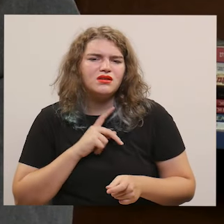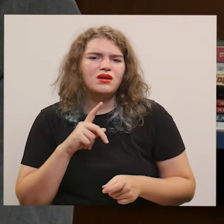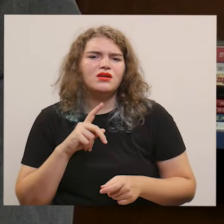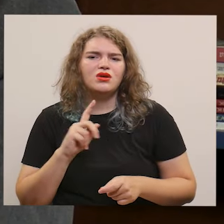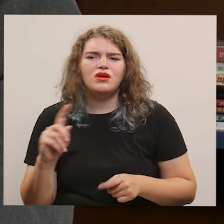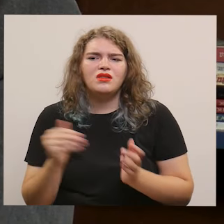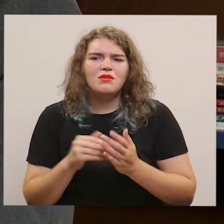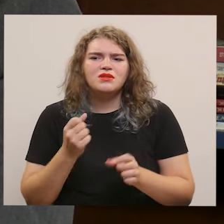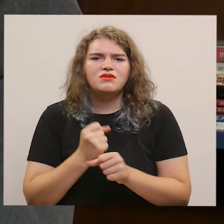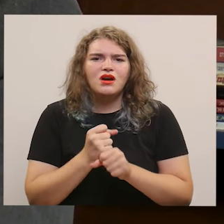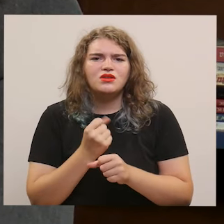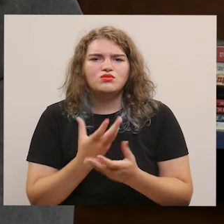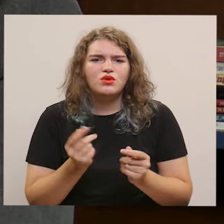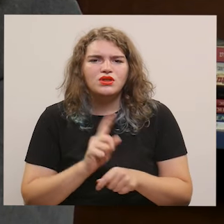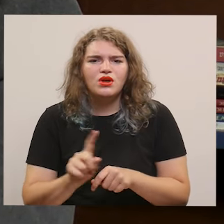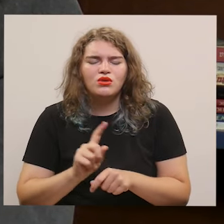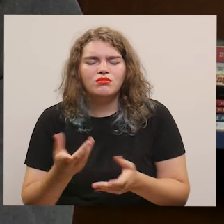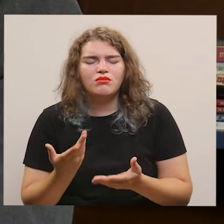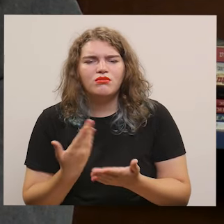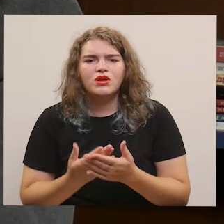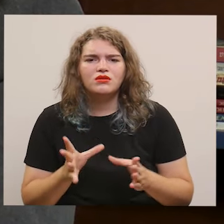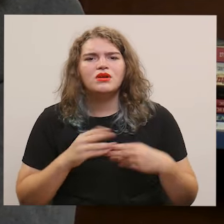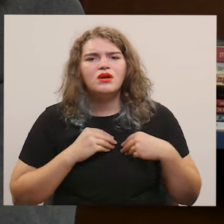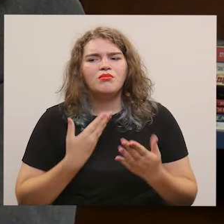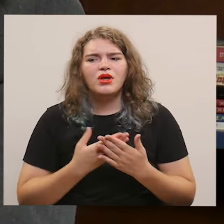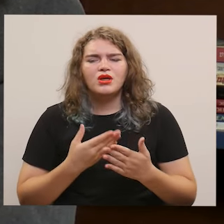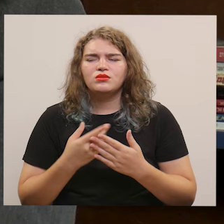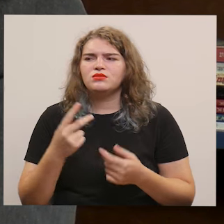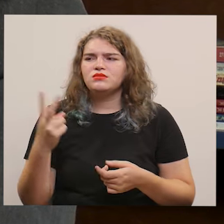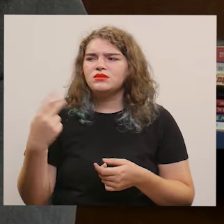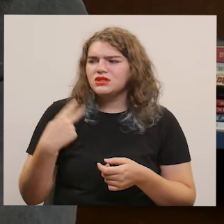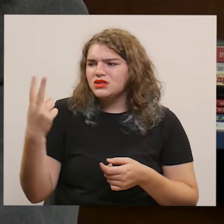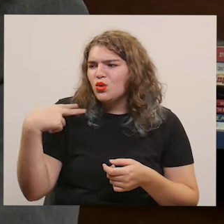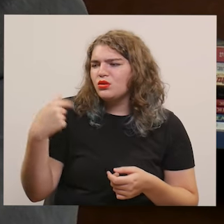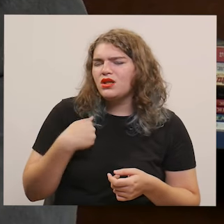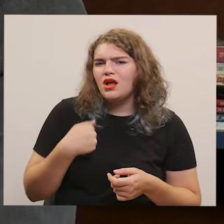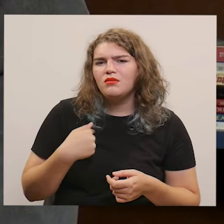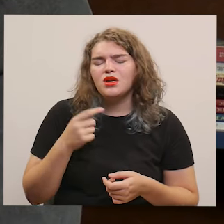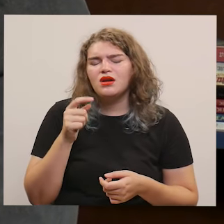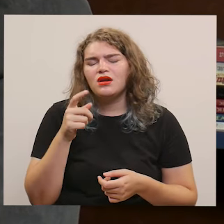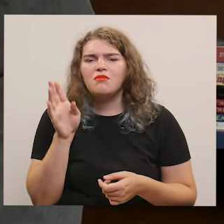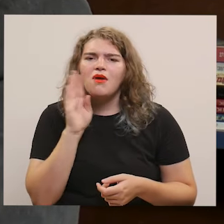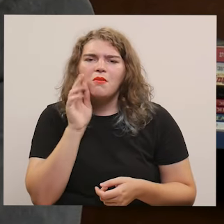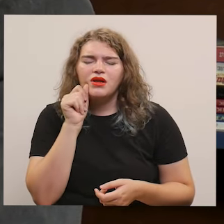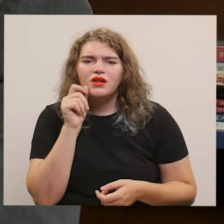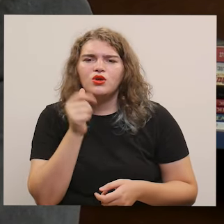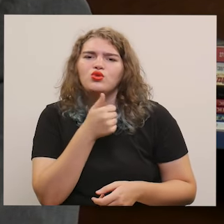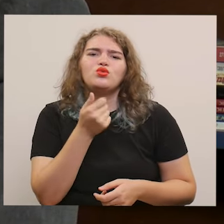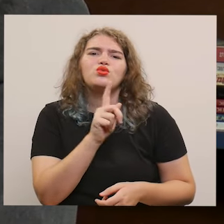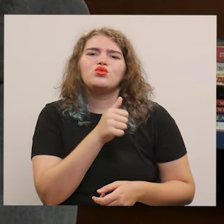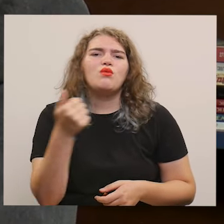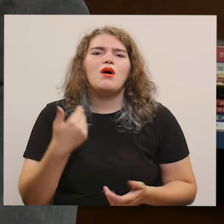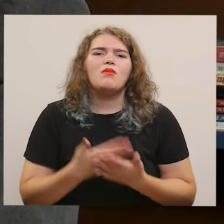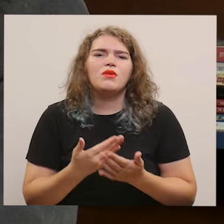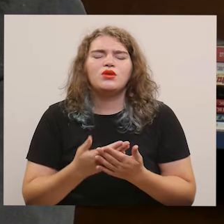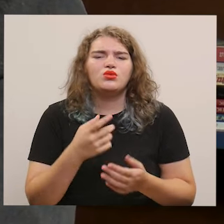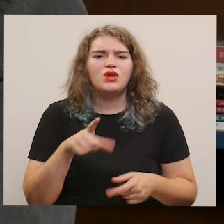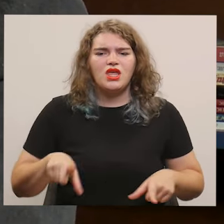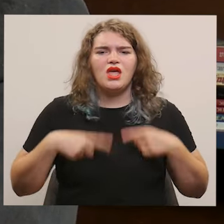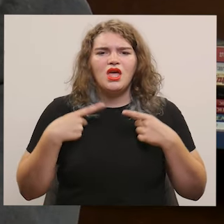să faci foarte multe ca să fii acceptată, ca să fii băgată în seamă, că nu doar așa pentru că tu existi, e suficient